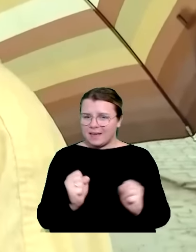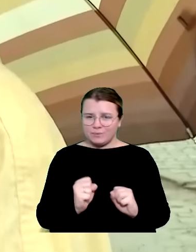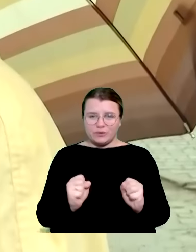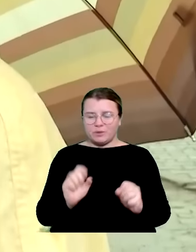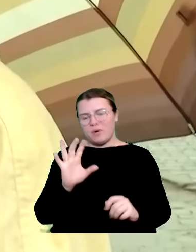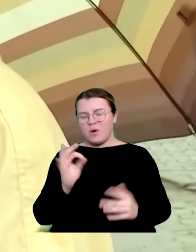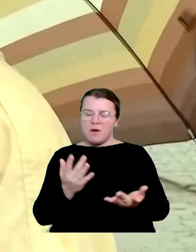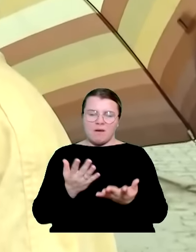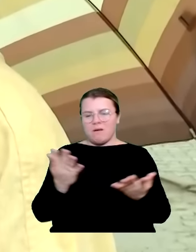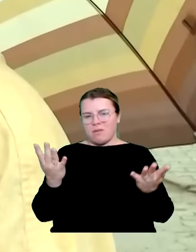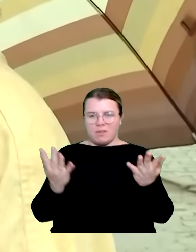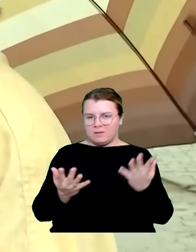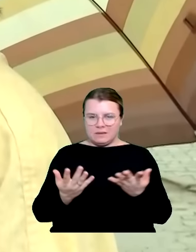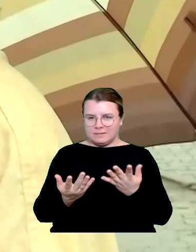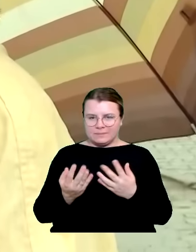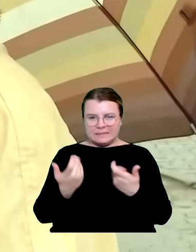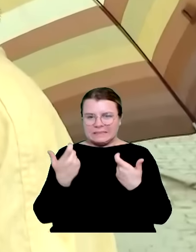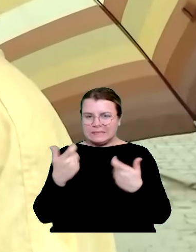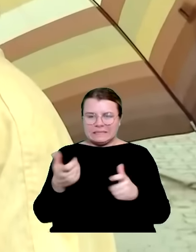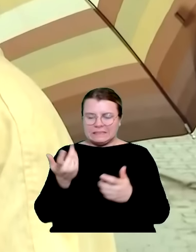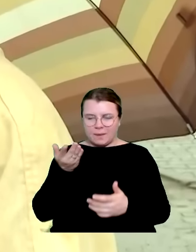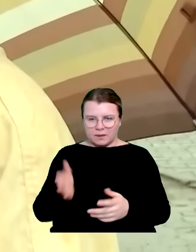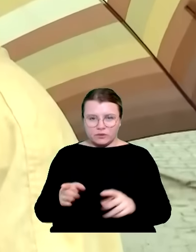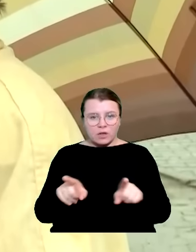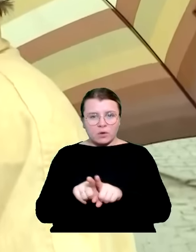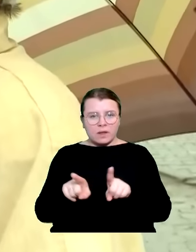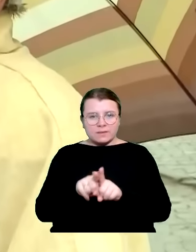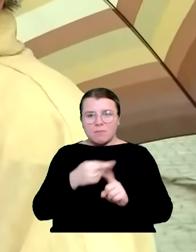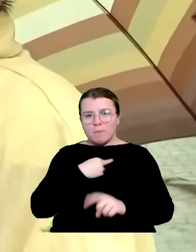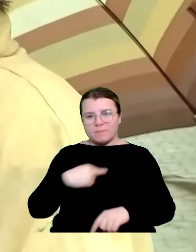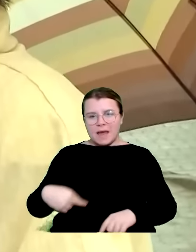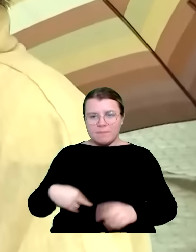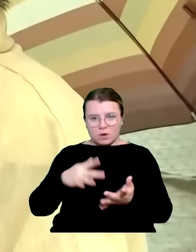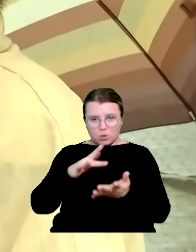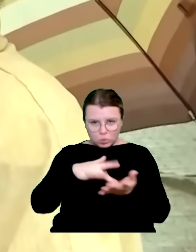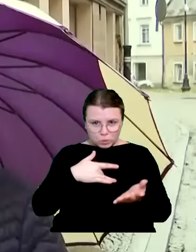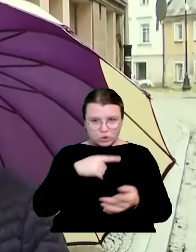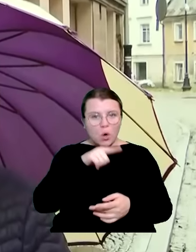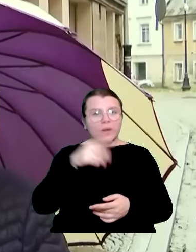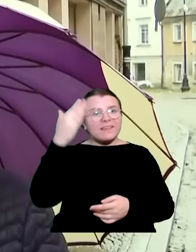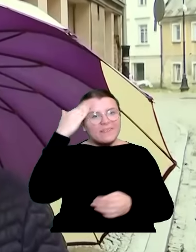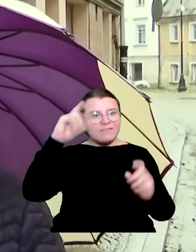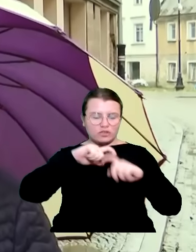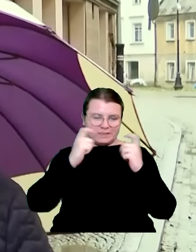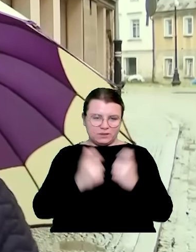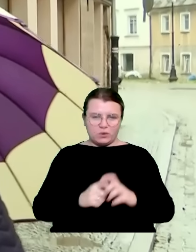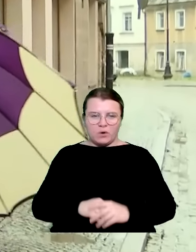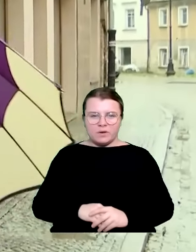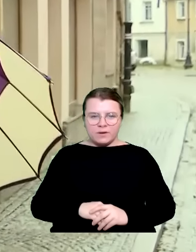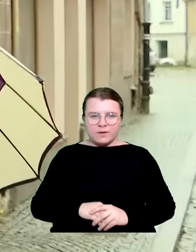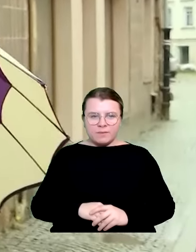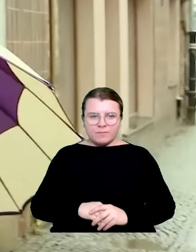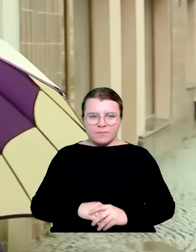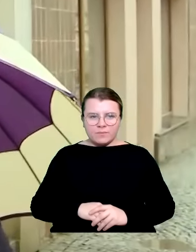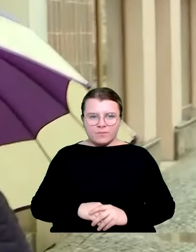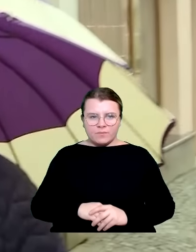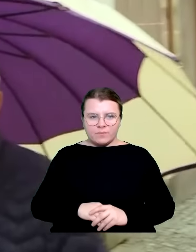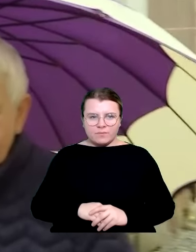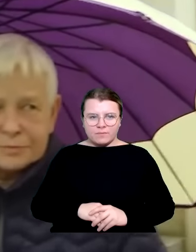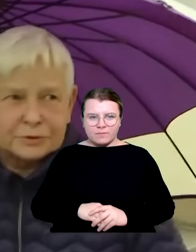tam, przecież tak jak nasz premier Donald Tusk wie wszystko najlepiej, nie? Nic, żadnych, ani grosza, ani